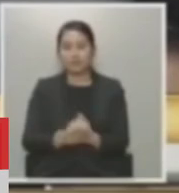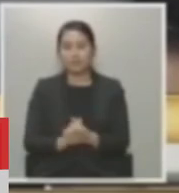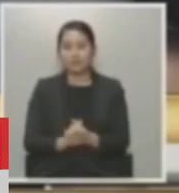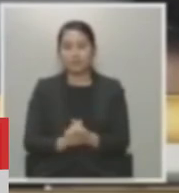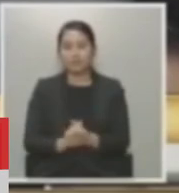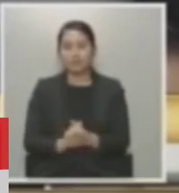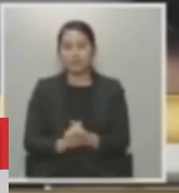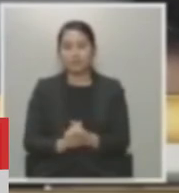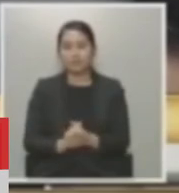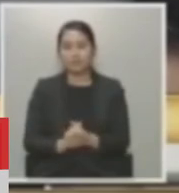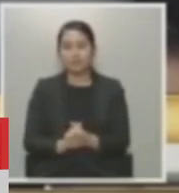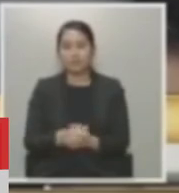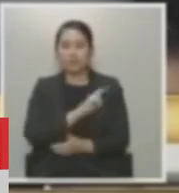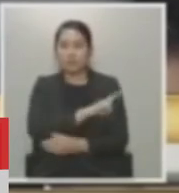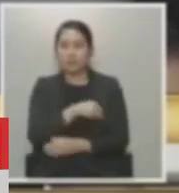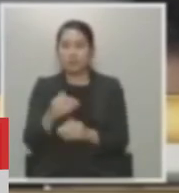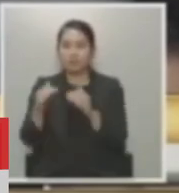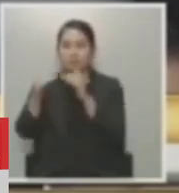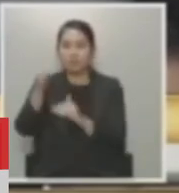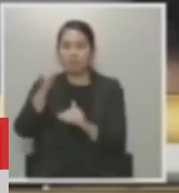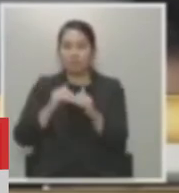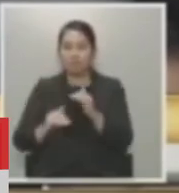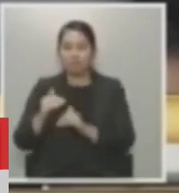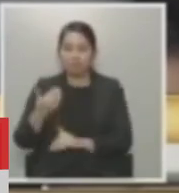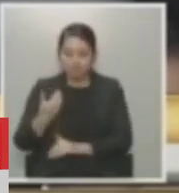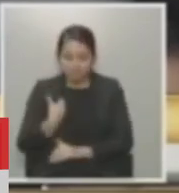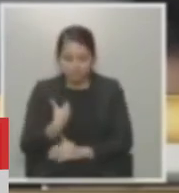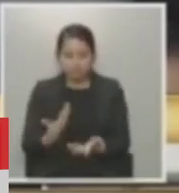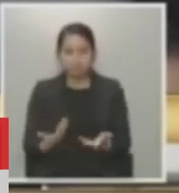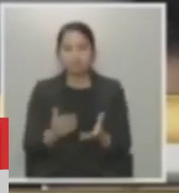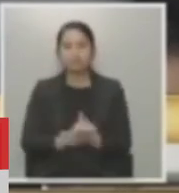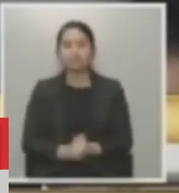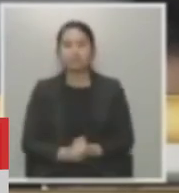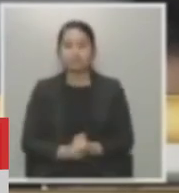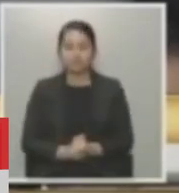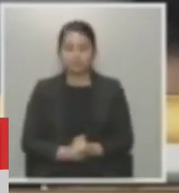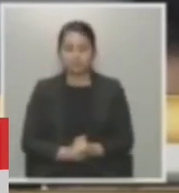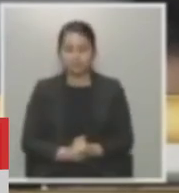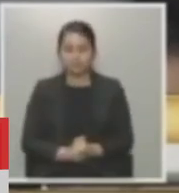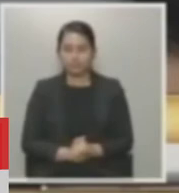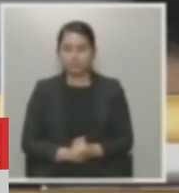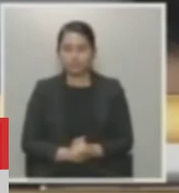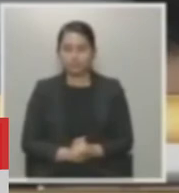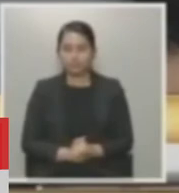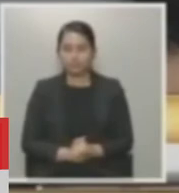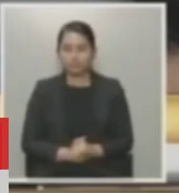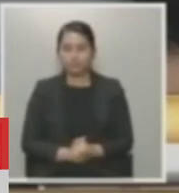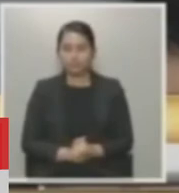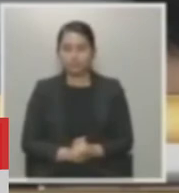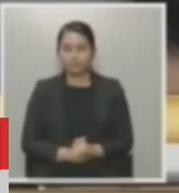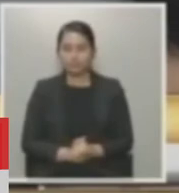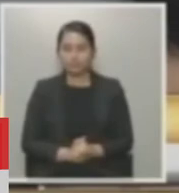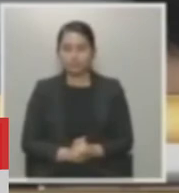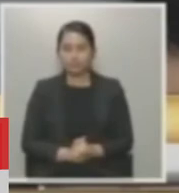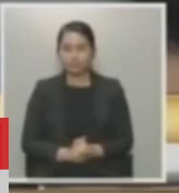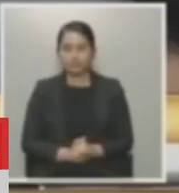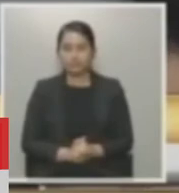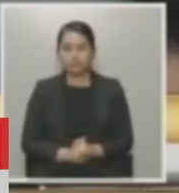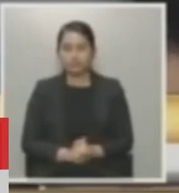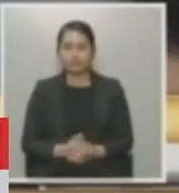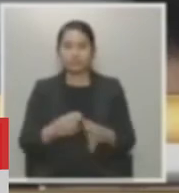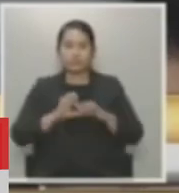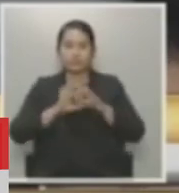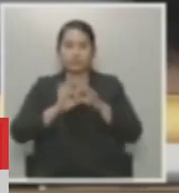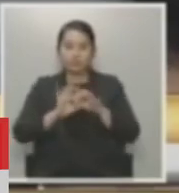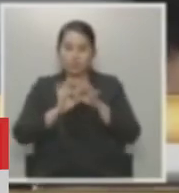รานั้นดูจะด้อยต่ำลงไปสักเล็กน้อยนะคะแล้วก็ในเรื่องนี้นะคะที่ดิฉันเป็นห่ว